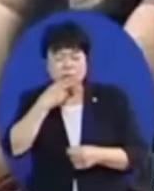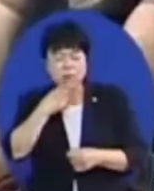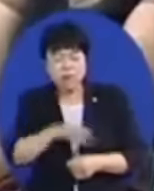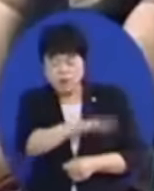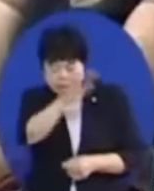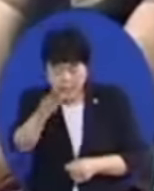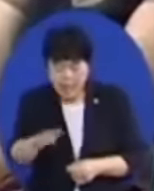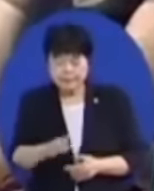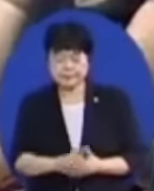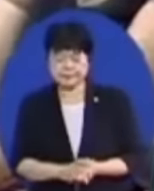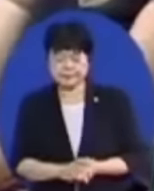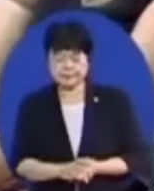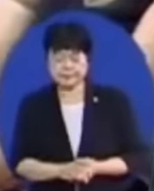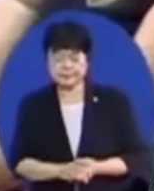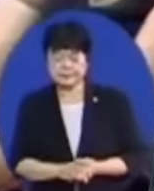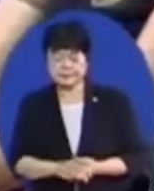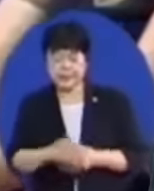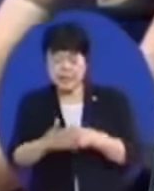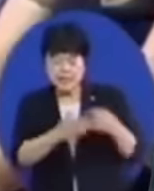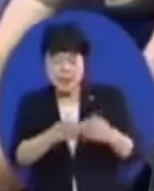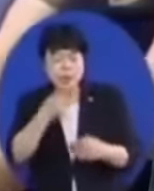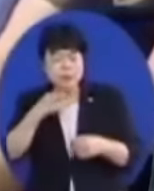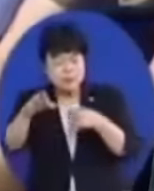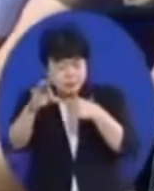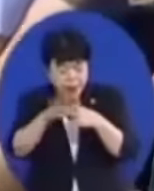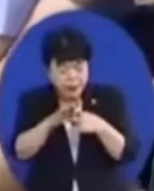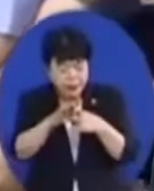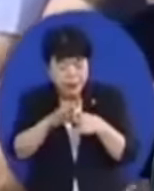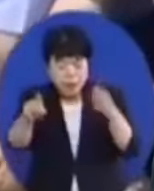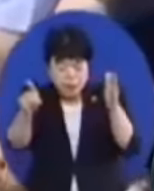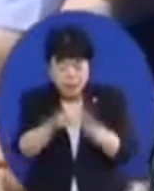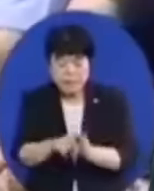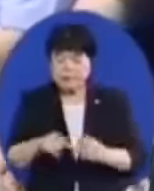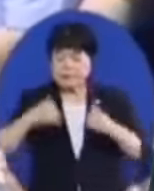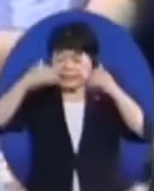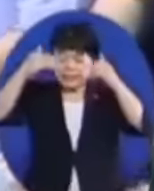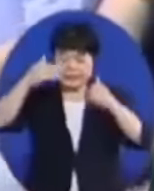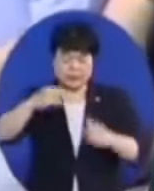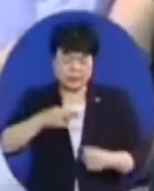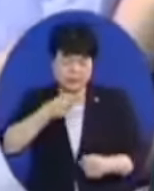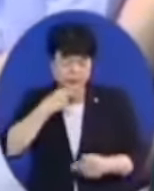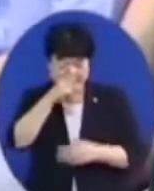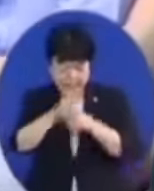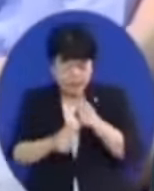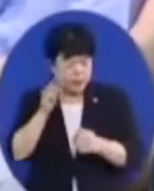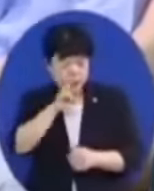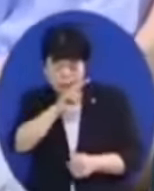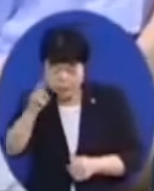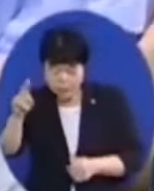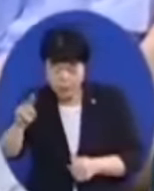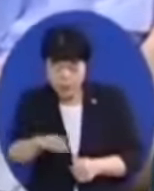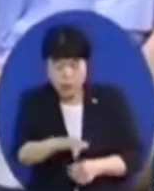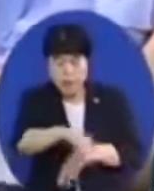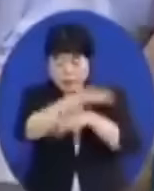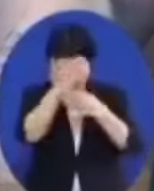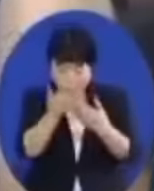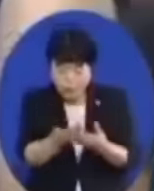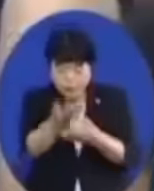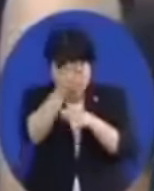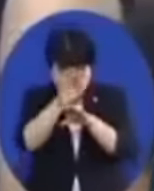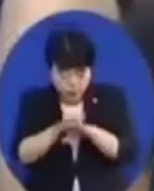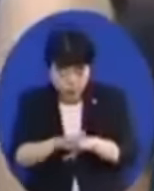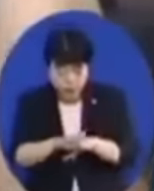우리가 체험하지 아니하면 우리 믿음이 자라지 않습니다. 하나님 아버지여, 우리 모든